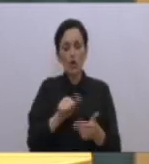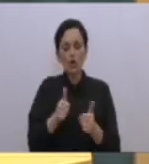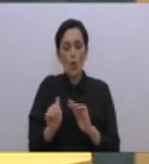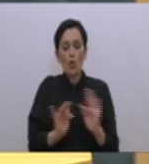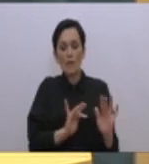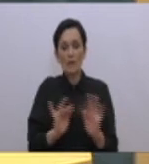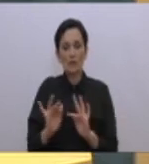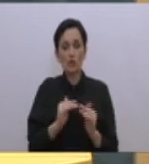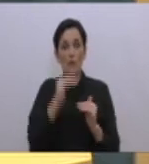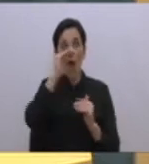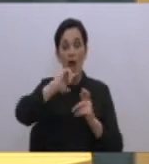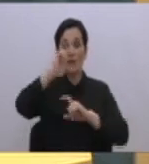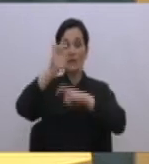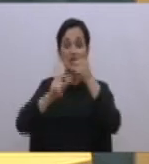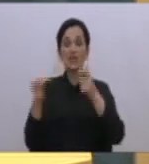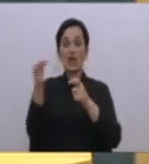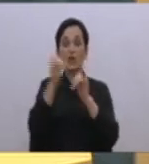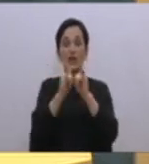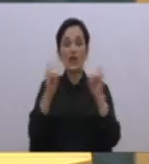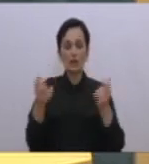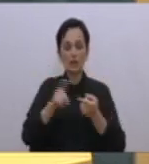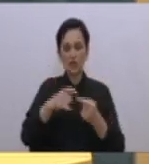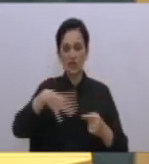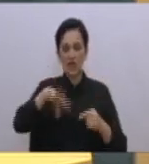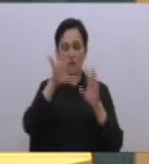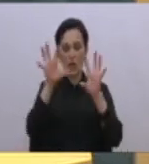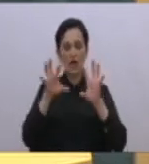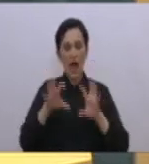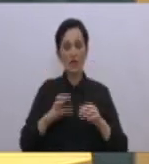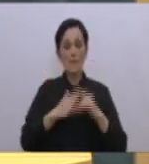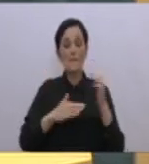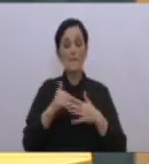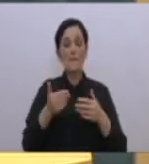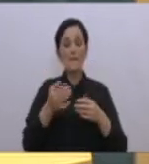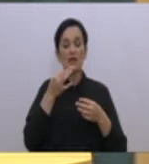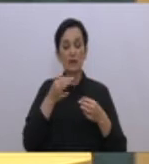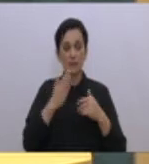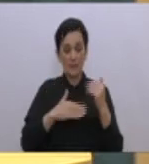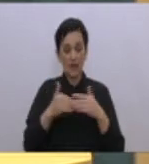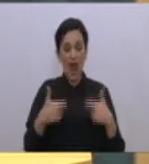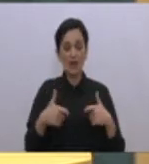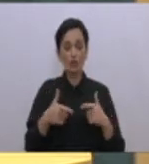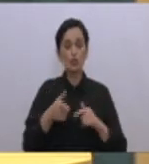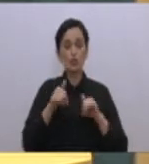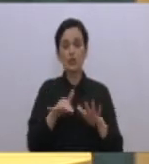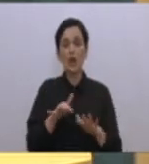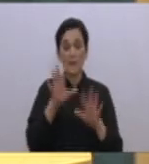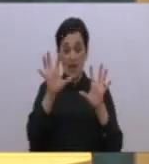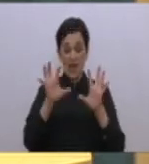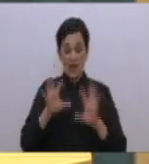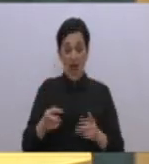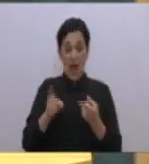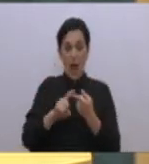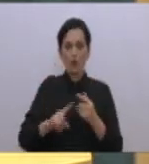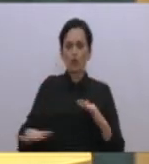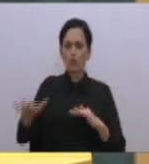მიმდინარეობს მაღალმთიანი რეგიონების განვითარების შესახებ საქართველოს კანონის პრაქტიკული რეალიზება. ვინაიდან კანონის გავრცელების არეალი